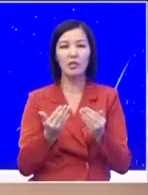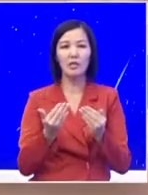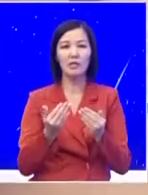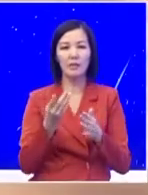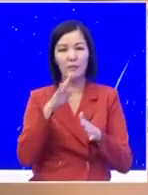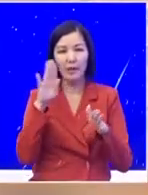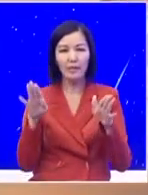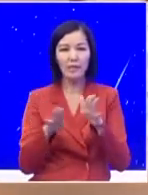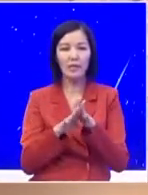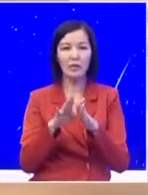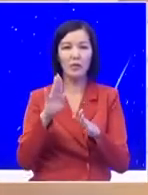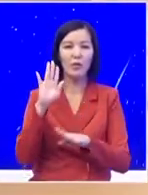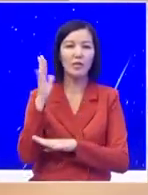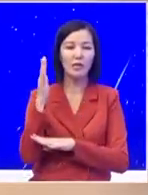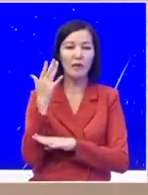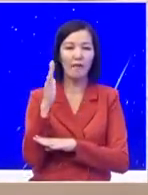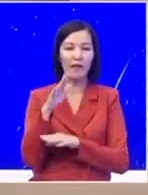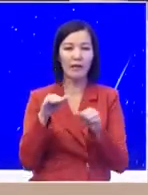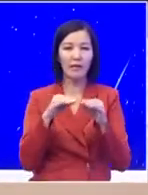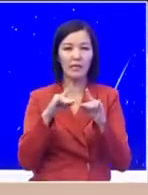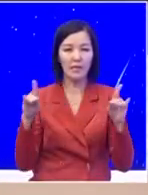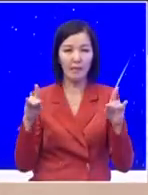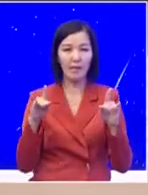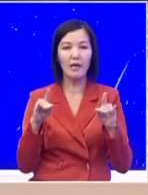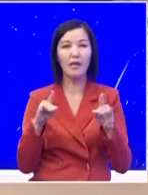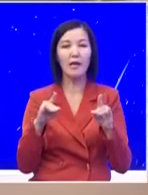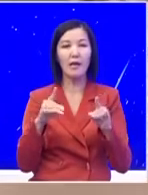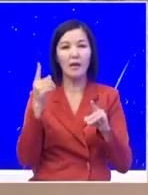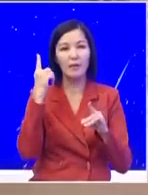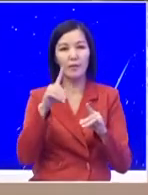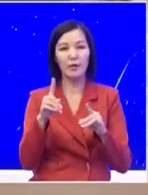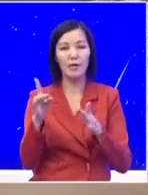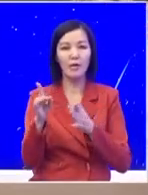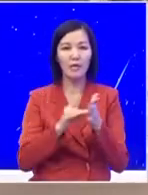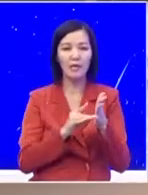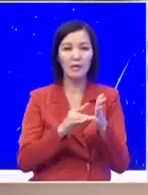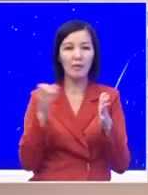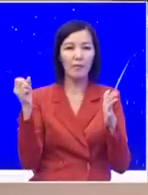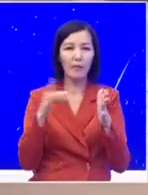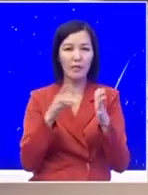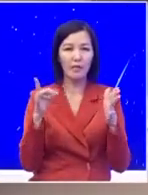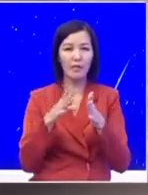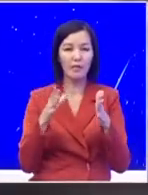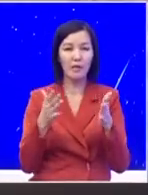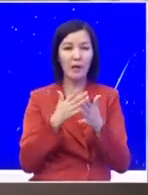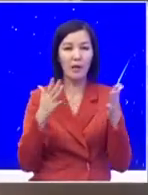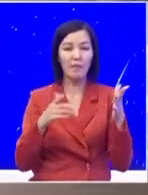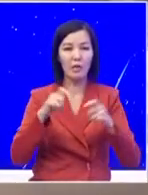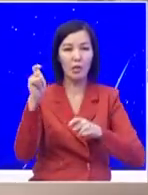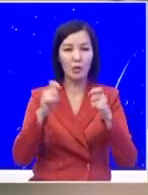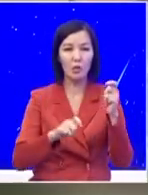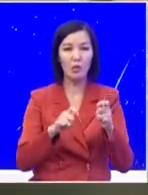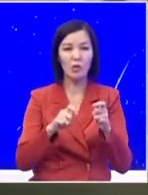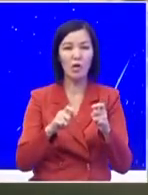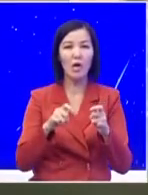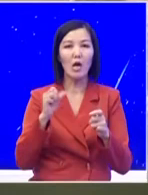спрятались под тенью деревянных скамеек. По мнению горожан, резкому росту бахчевых способствовал обильный дождь. Жаль, что в